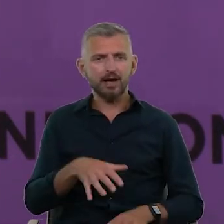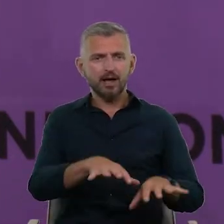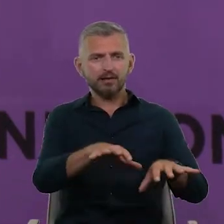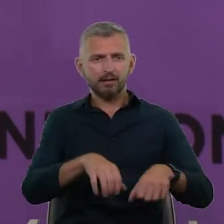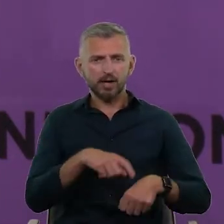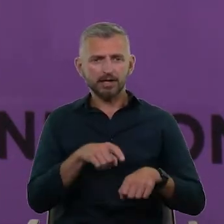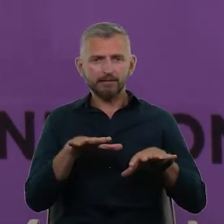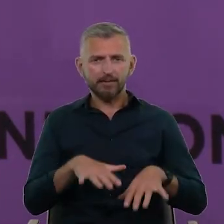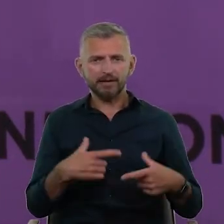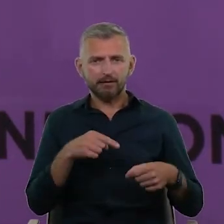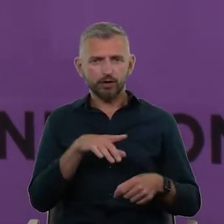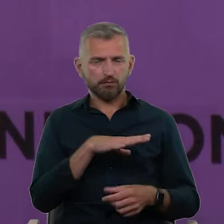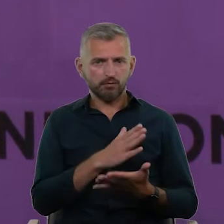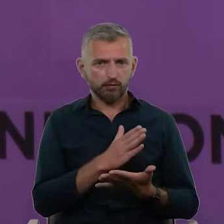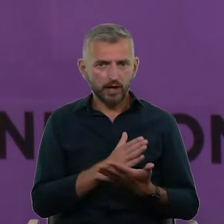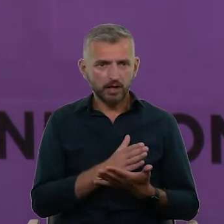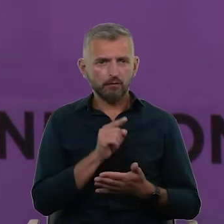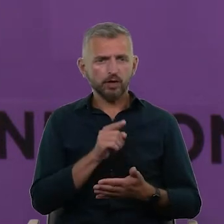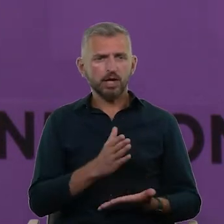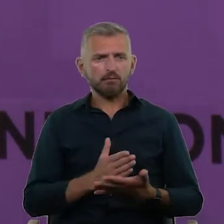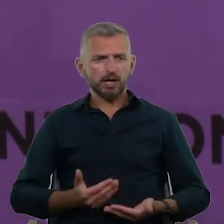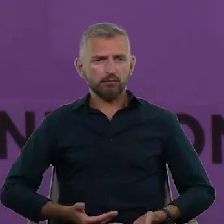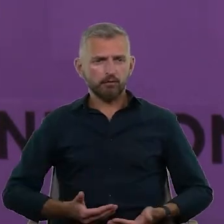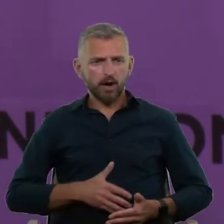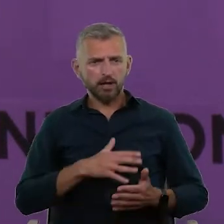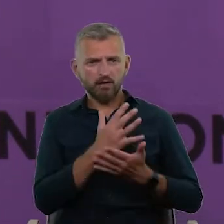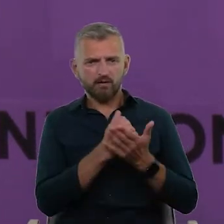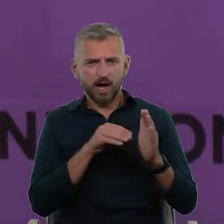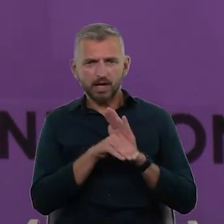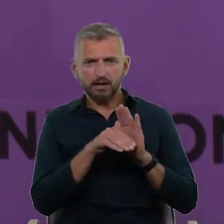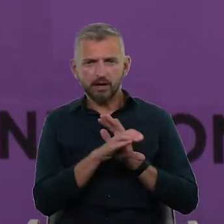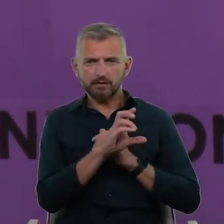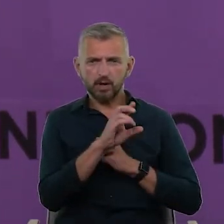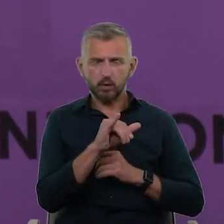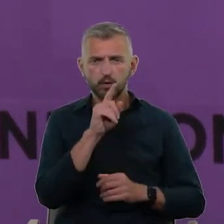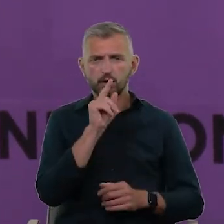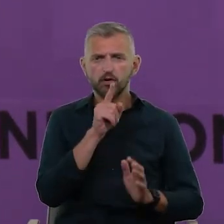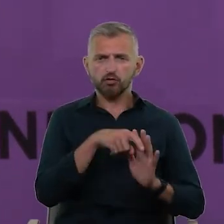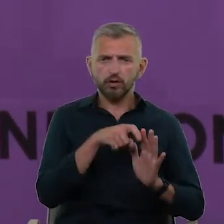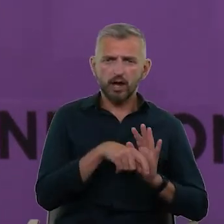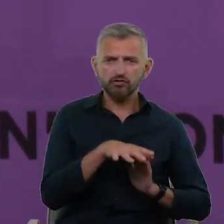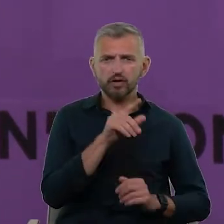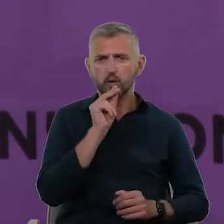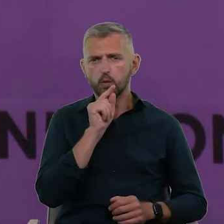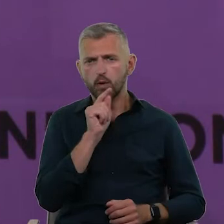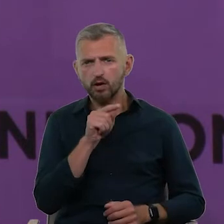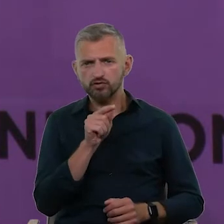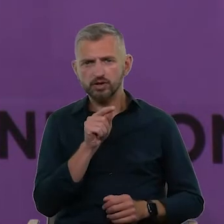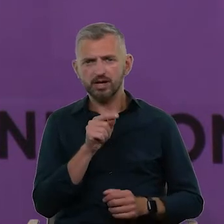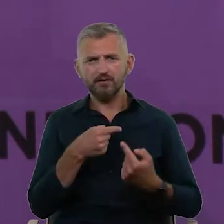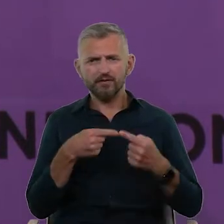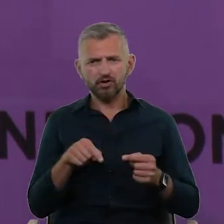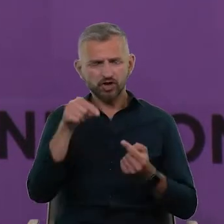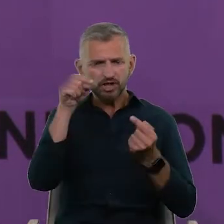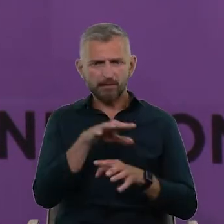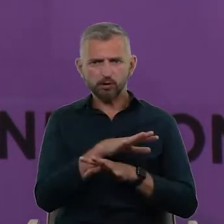забрали з місць, в яких вони перебували, тому що вони перебували, жили в архівах СБУ на Донеччині, Луганщині або в інших таких непристосованих для